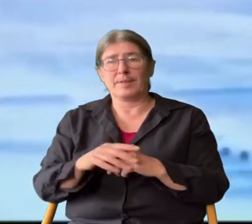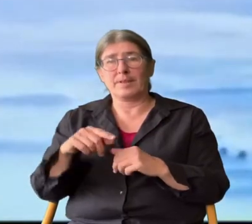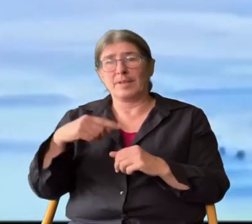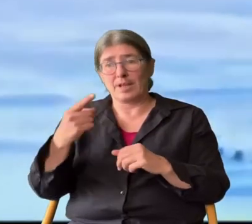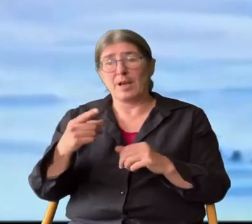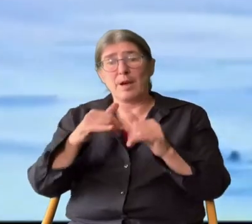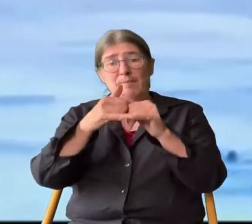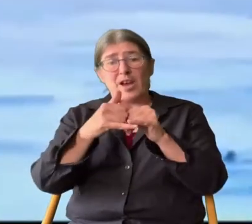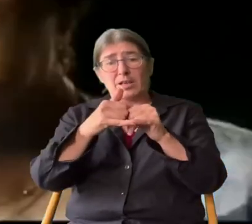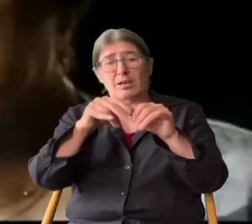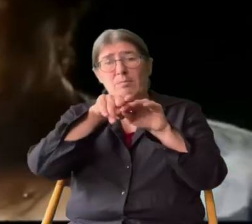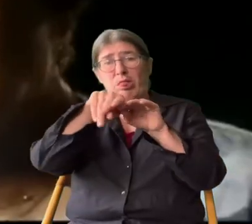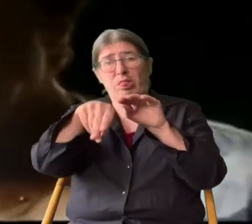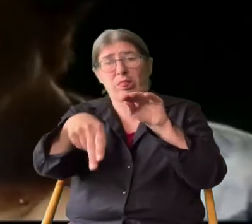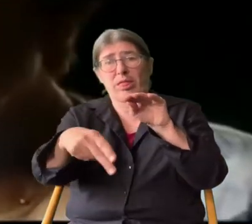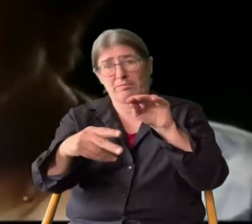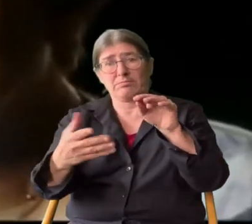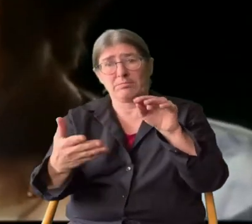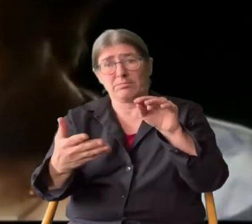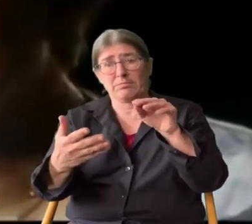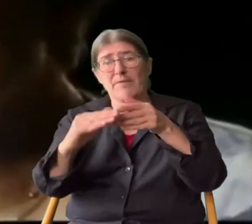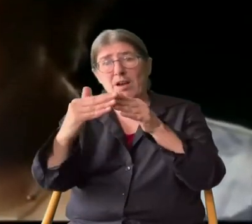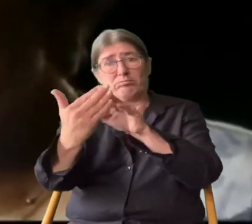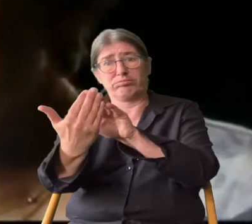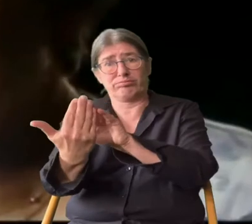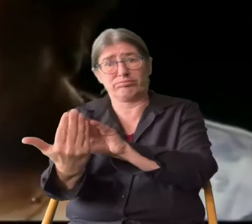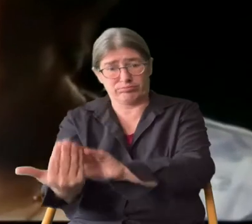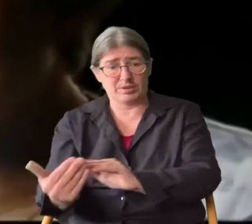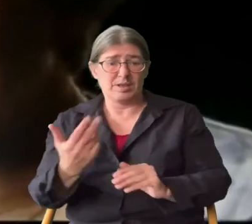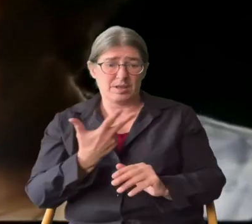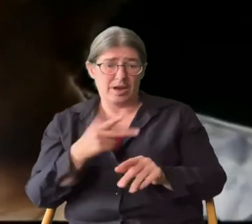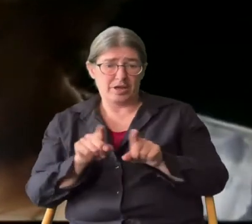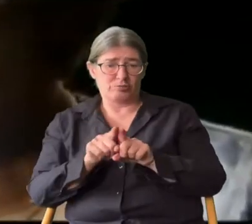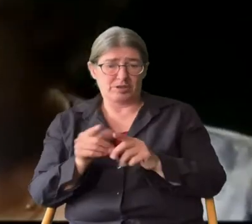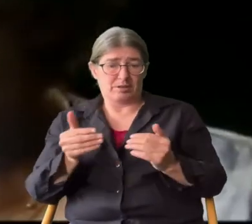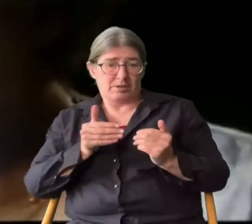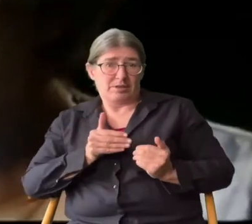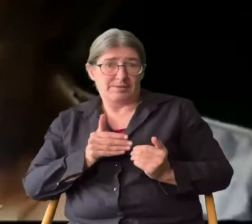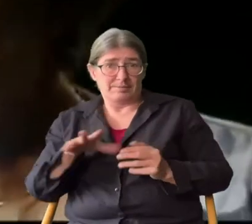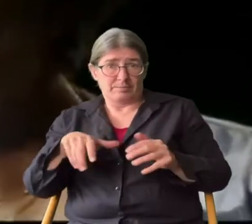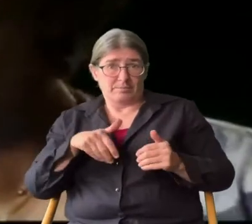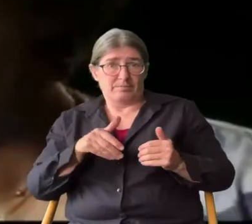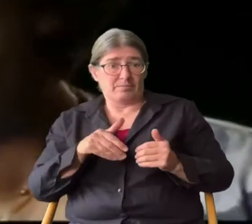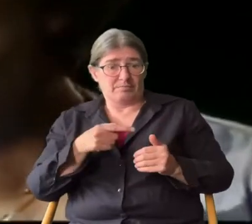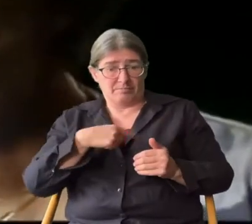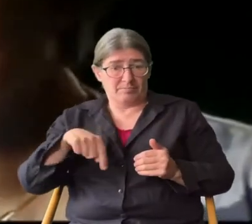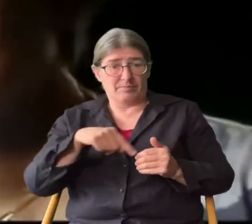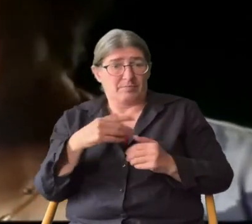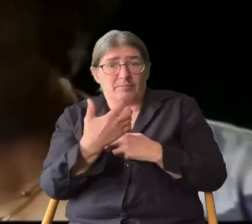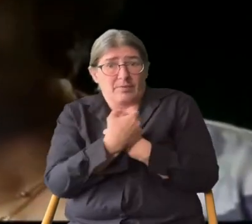Und dann rutschten die Pferde ab und der Wagen ging unter. Und ich bin mit den 3 dann zur Seite und wir haben uns